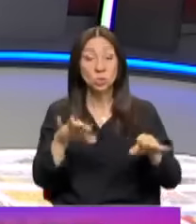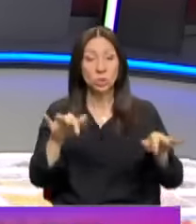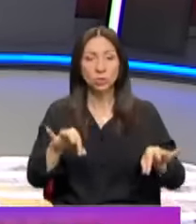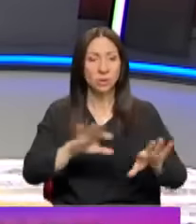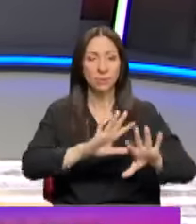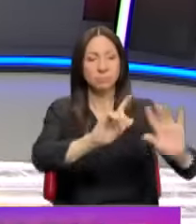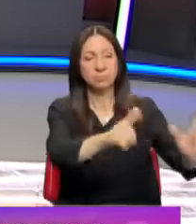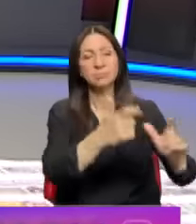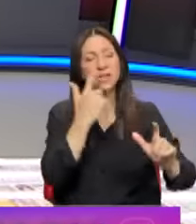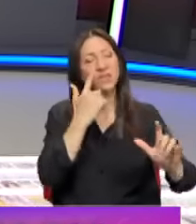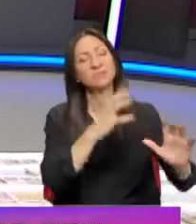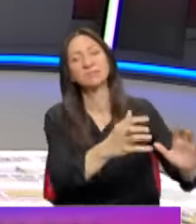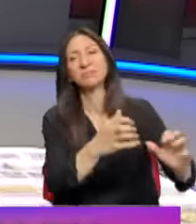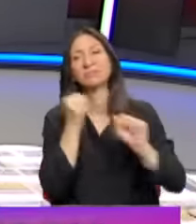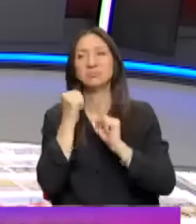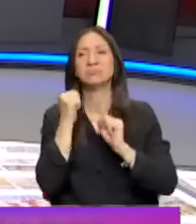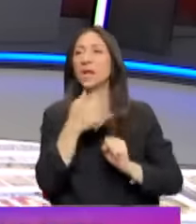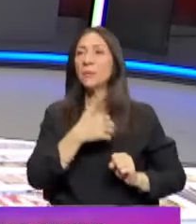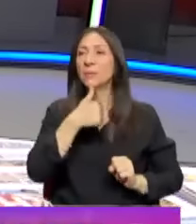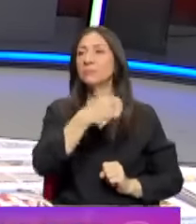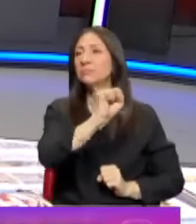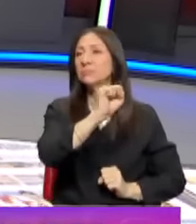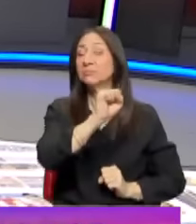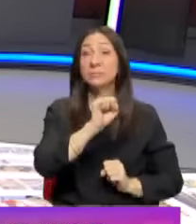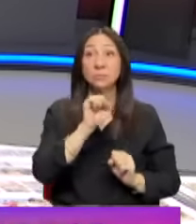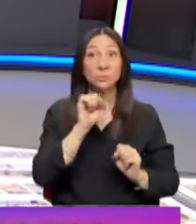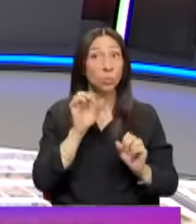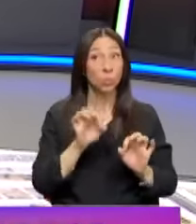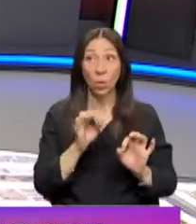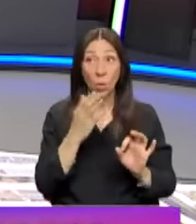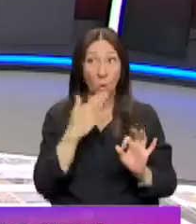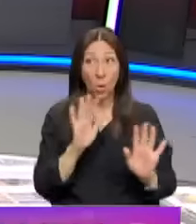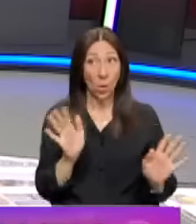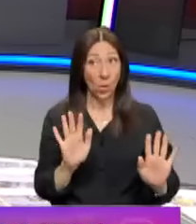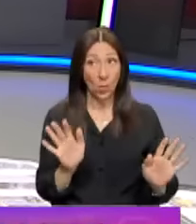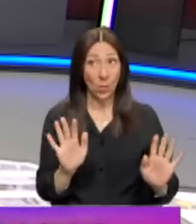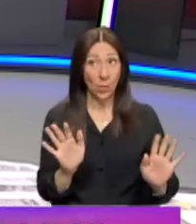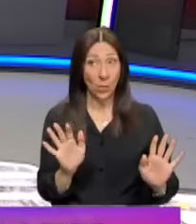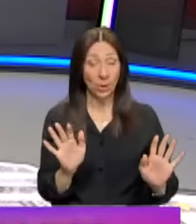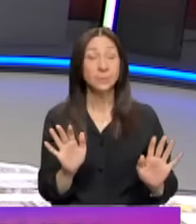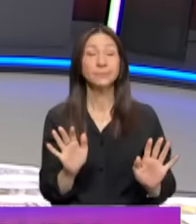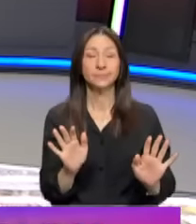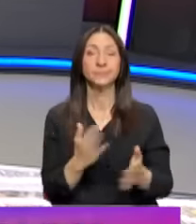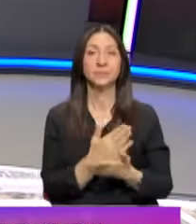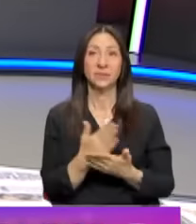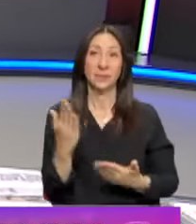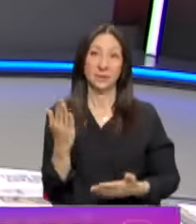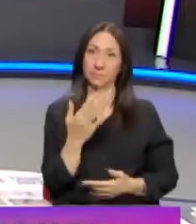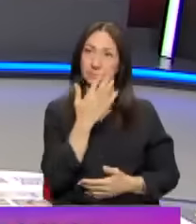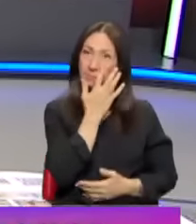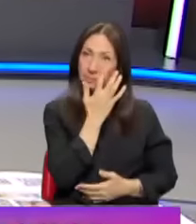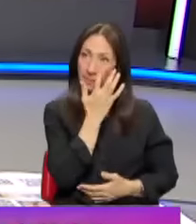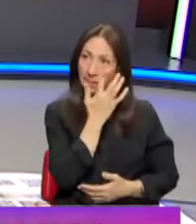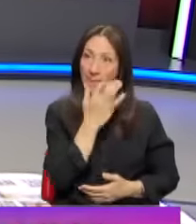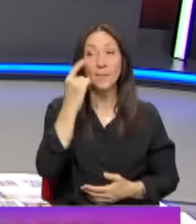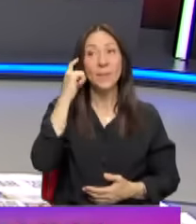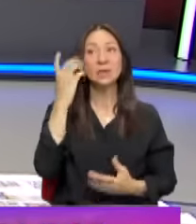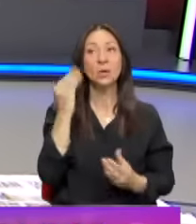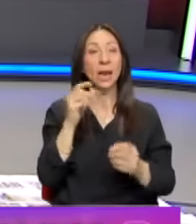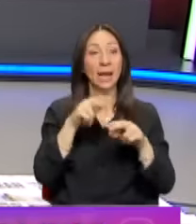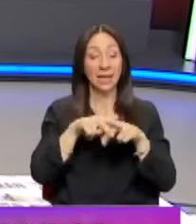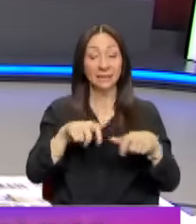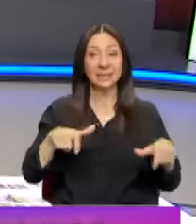anda tamamen devletin himayesine geçmişti biliyorsunuz. Bugüne kalmamıştı o iş yani. Devam edelim. Mantık olarak